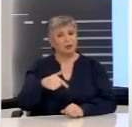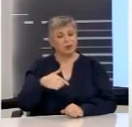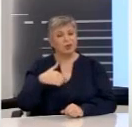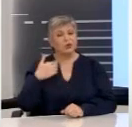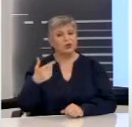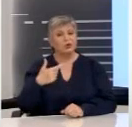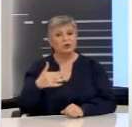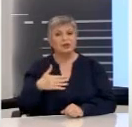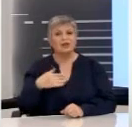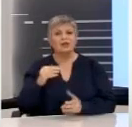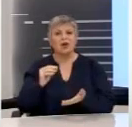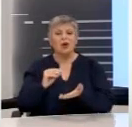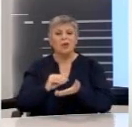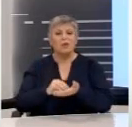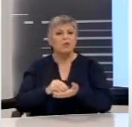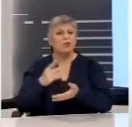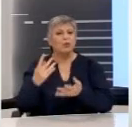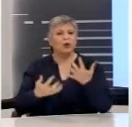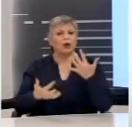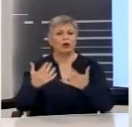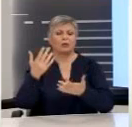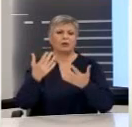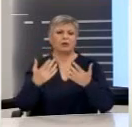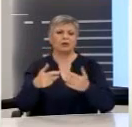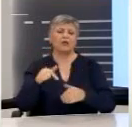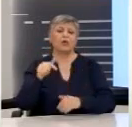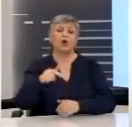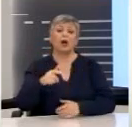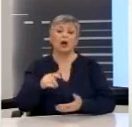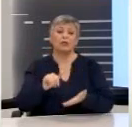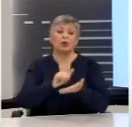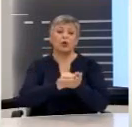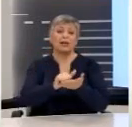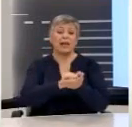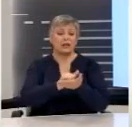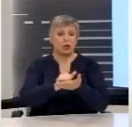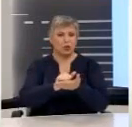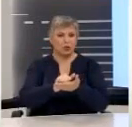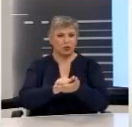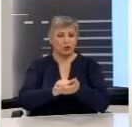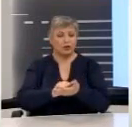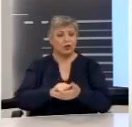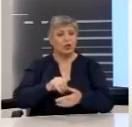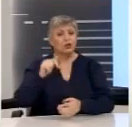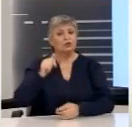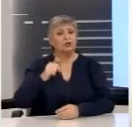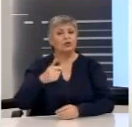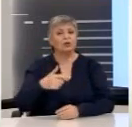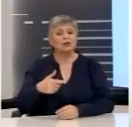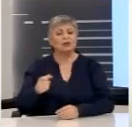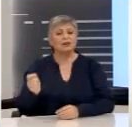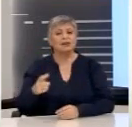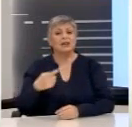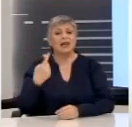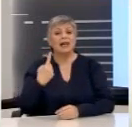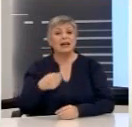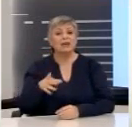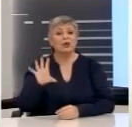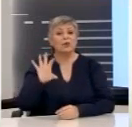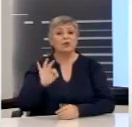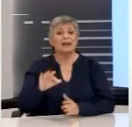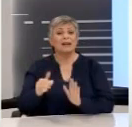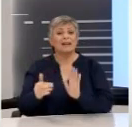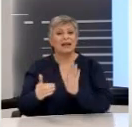στο χρηματιστήριο της Νέας Υόρκης. Έμβασμα την επίμαχη περίοδο 150.000 στη